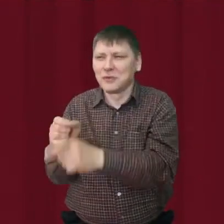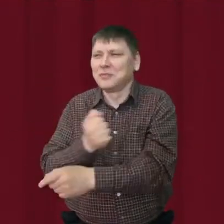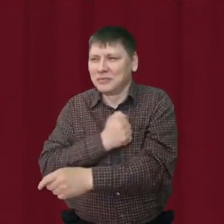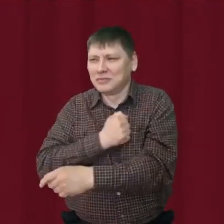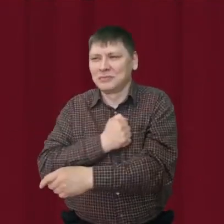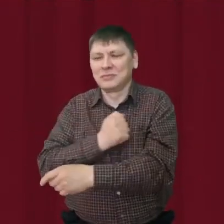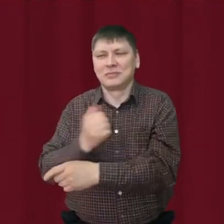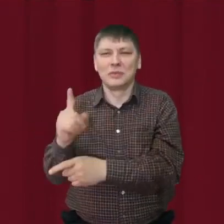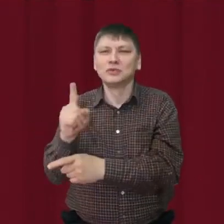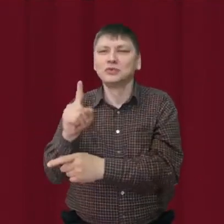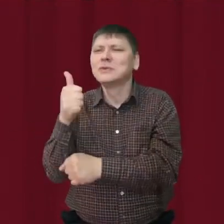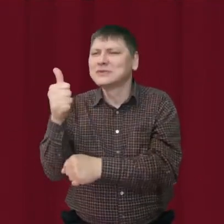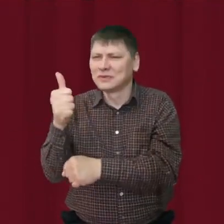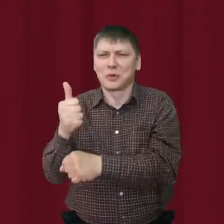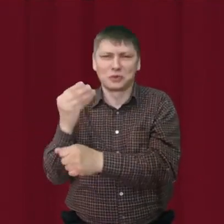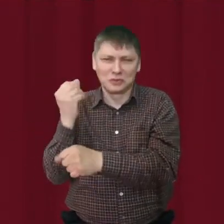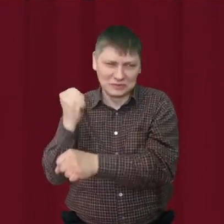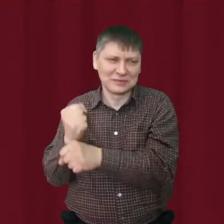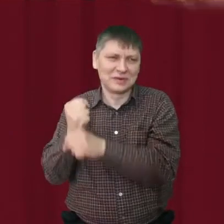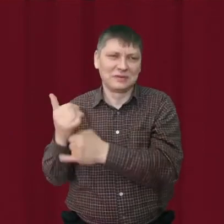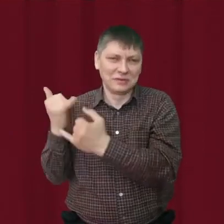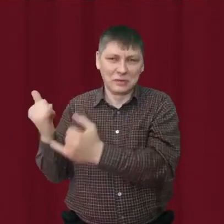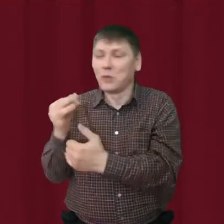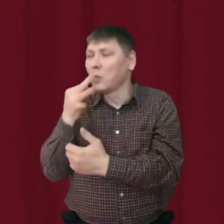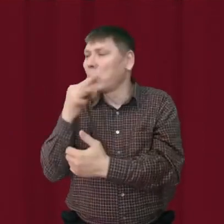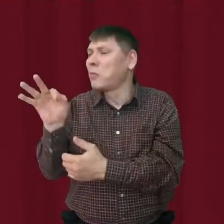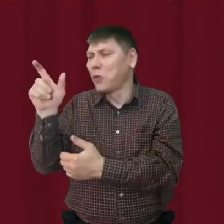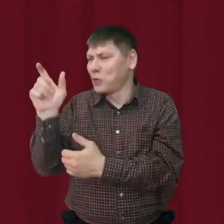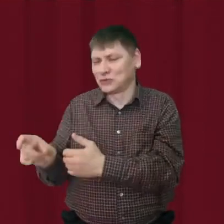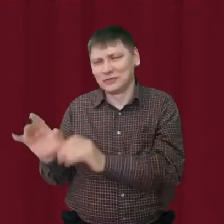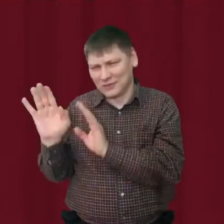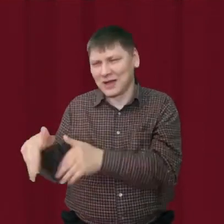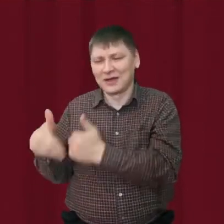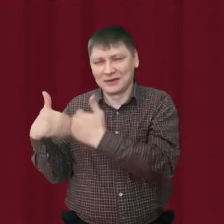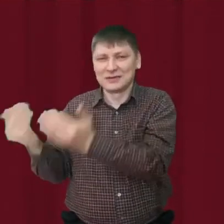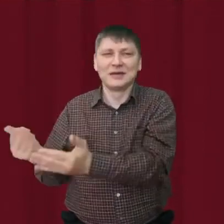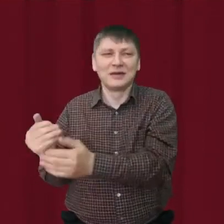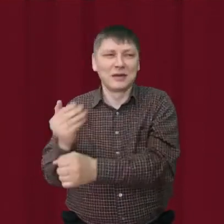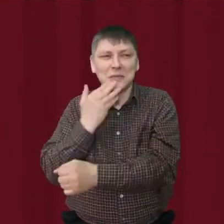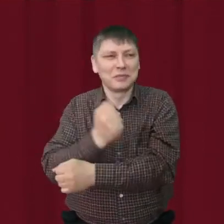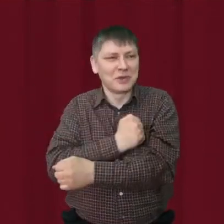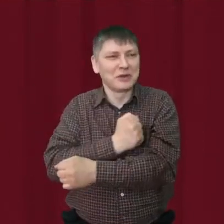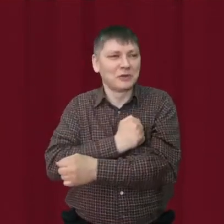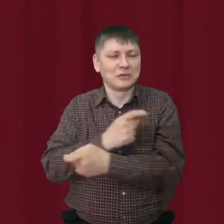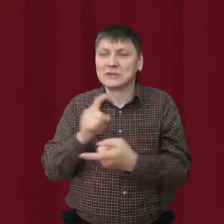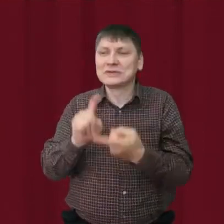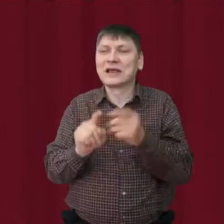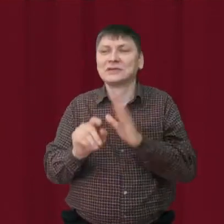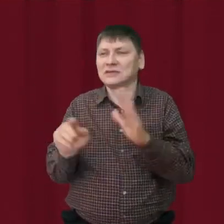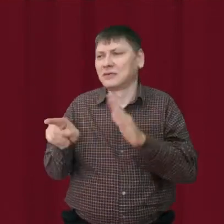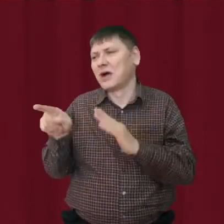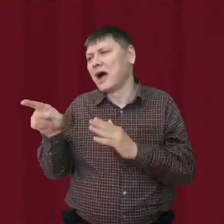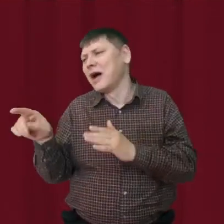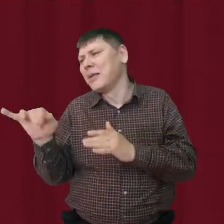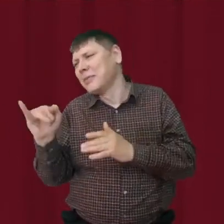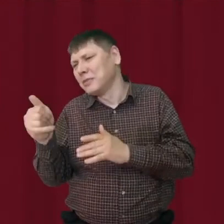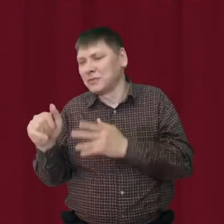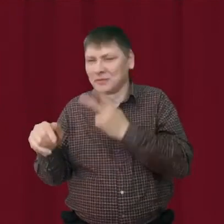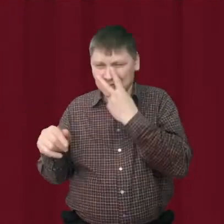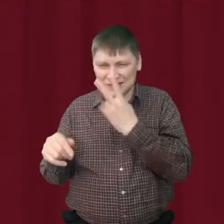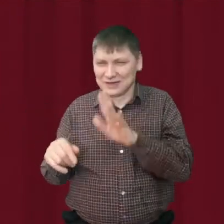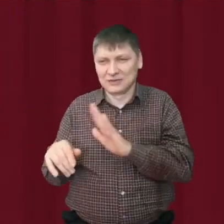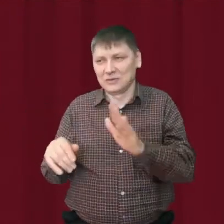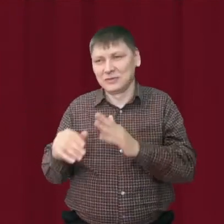возможности, чтобы сделать что-то хорошее любому человеку, который рядом находится, вне зависимости от того, какой он есть.